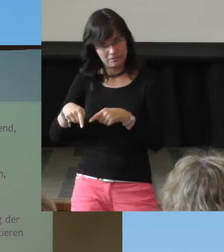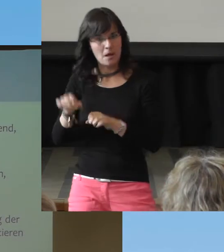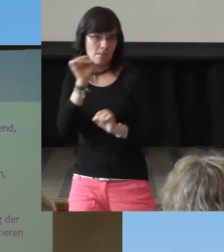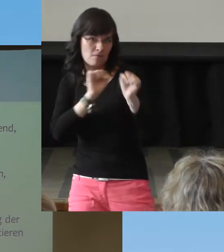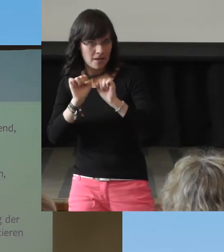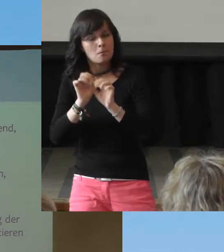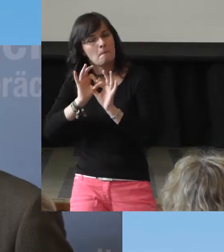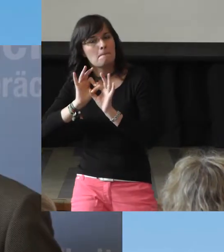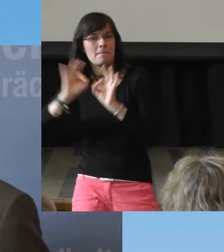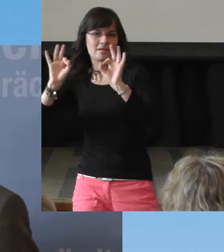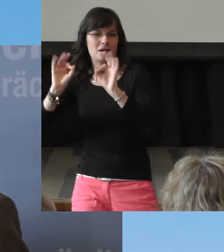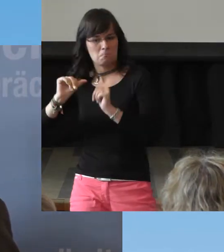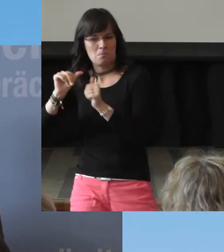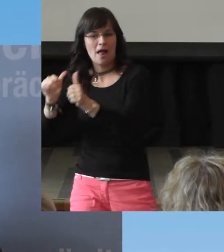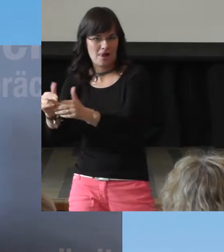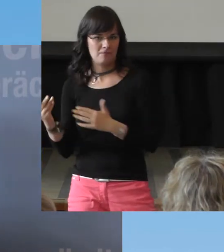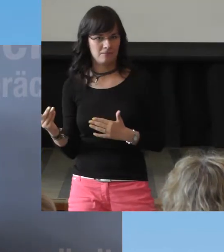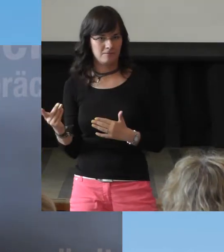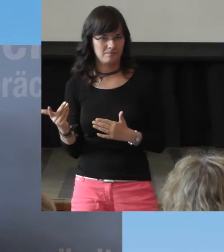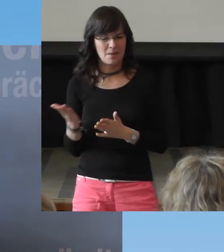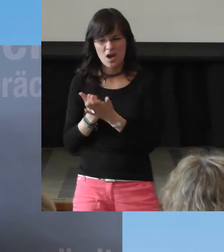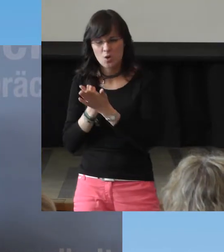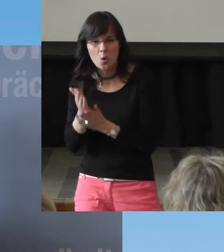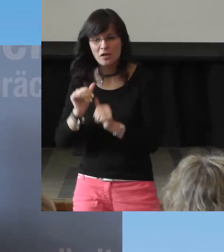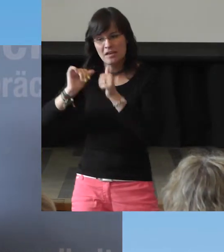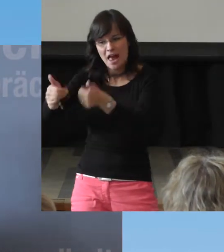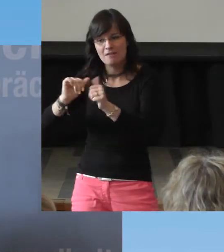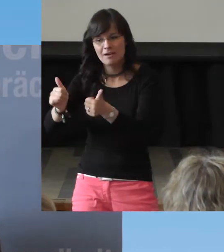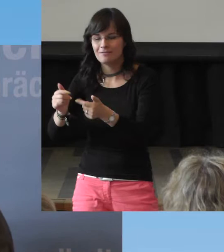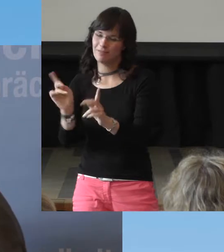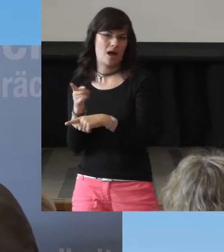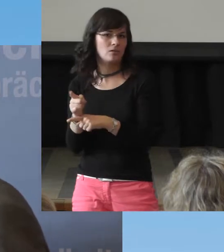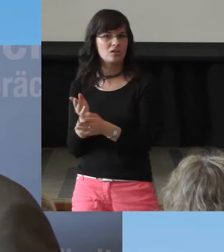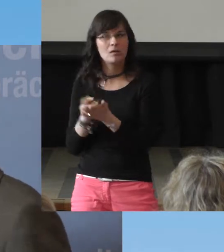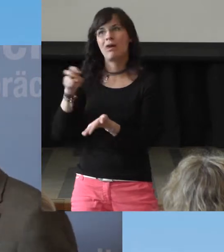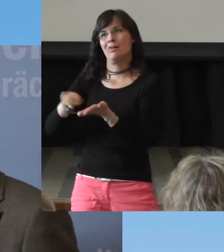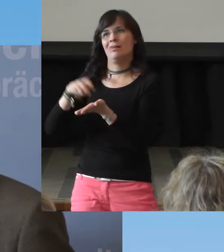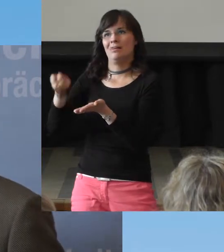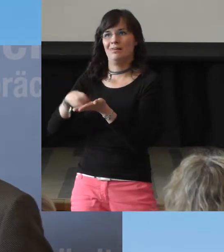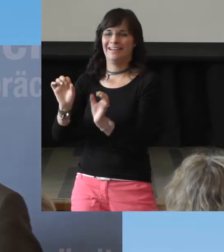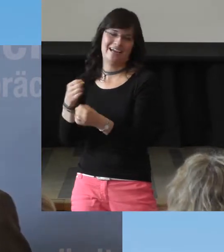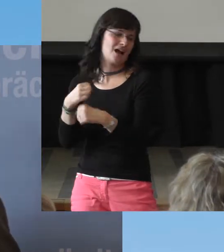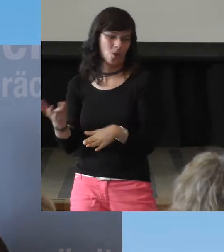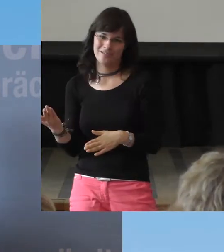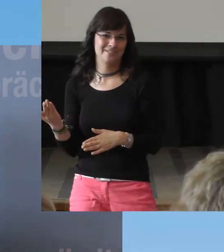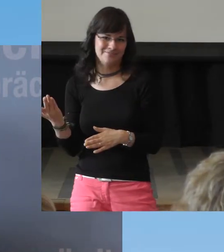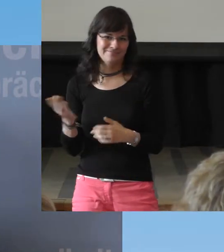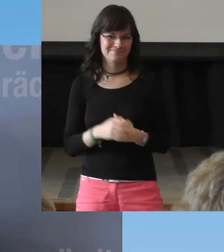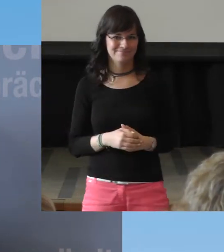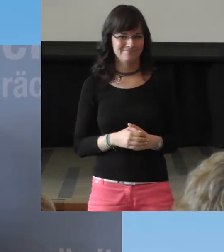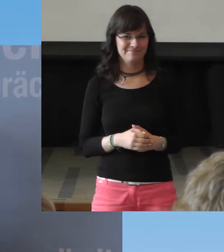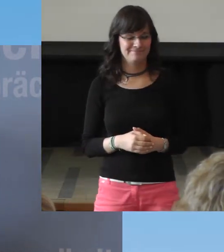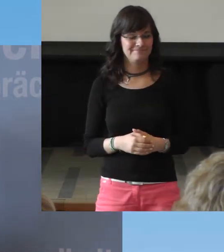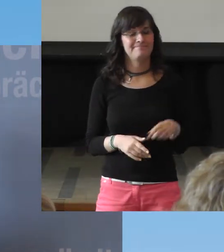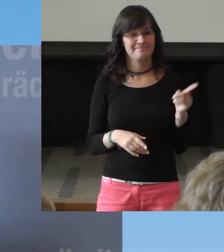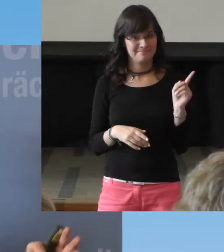Besserung. Allerdings leider nicht anhaltend, sonst würde man ja einfach umhergehen und die Restless Legs wären therapiert. Bei der